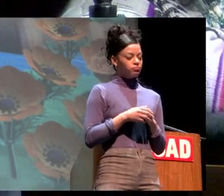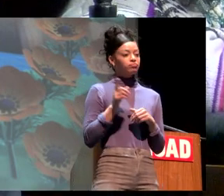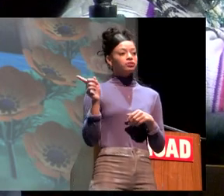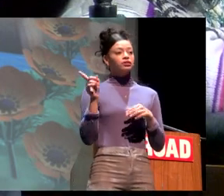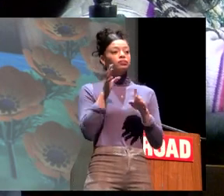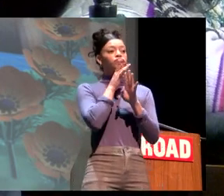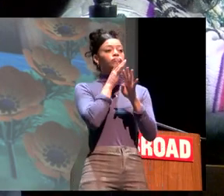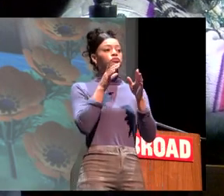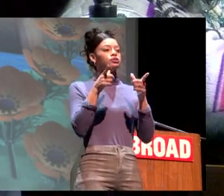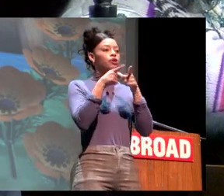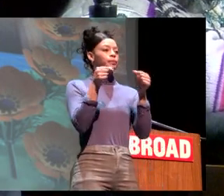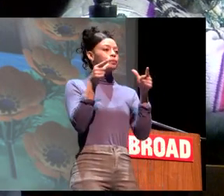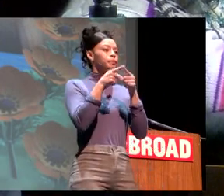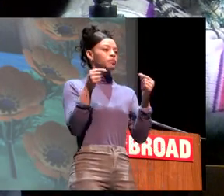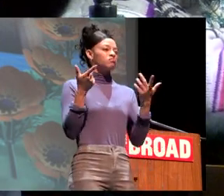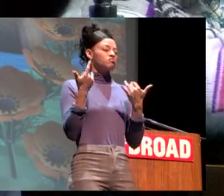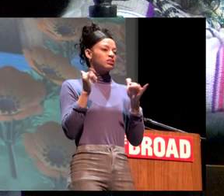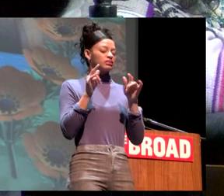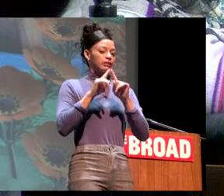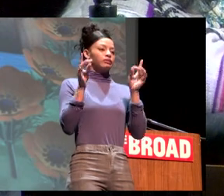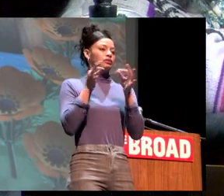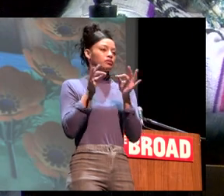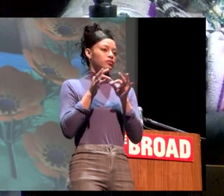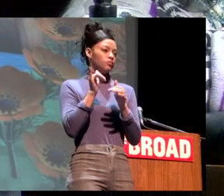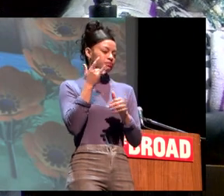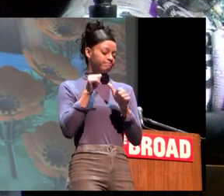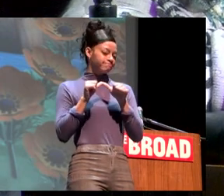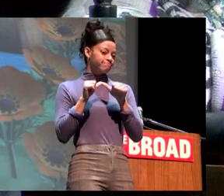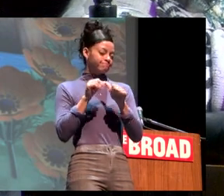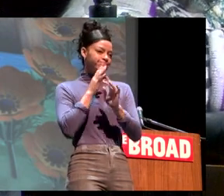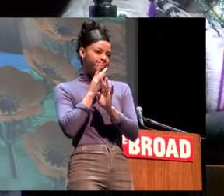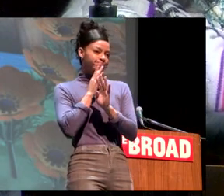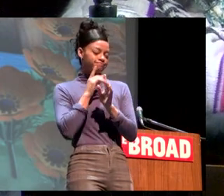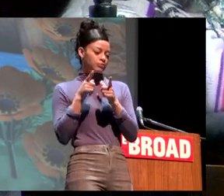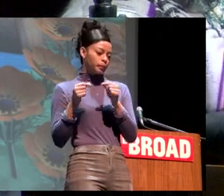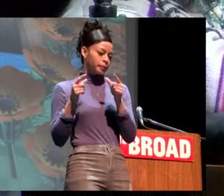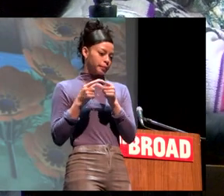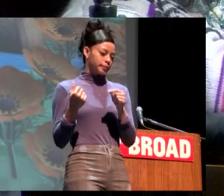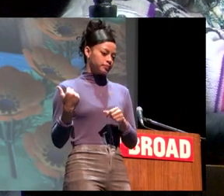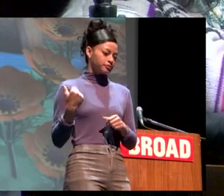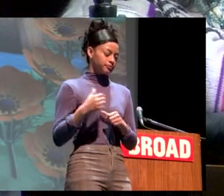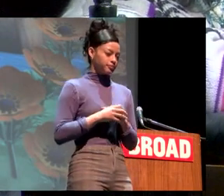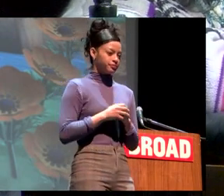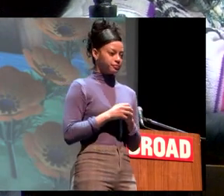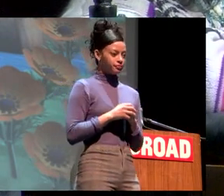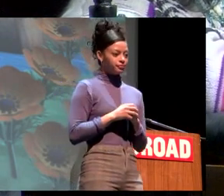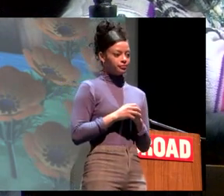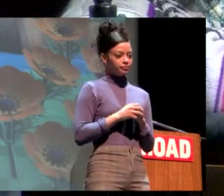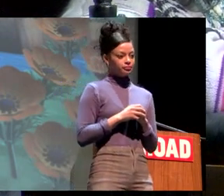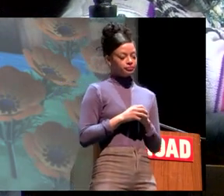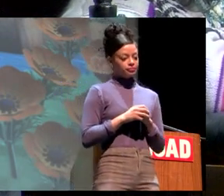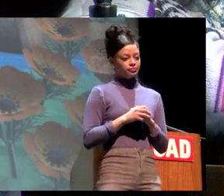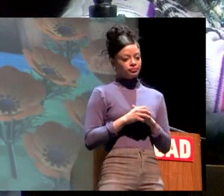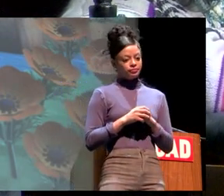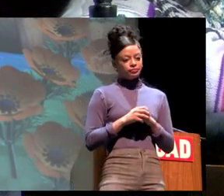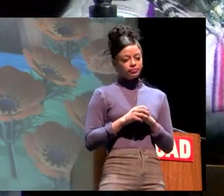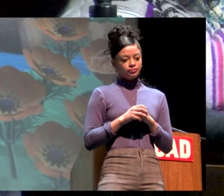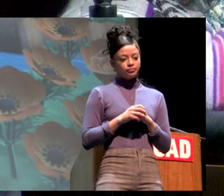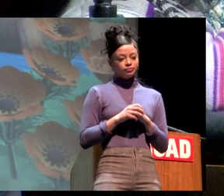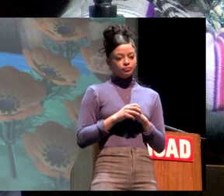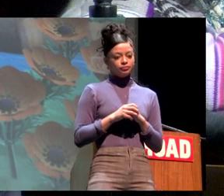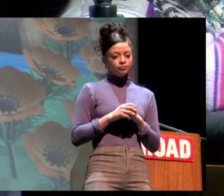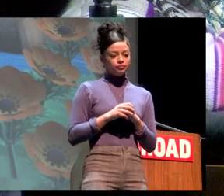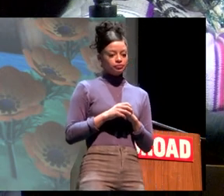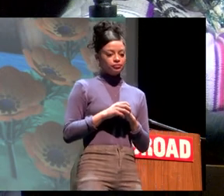でも、どっちかっていうと、娘の方がアニマルクロッシングすごく馴染んで、で、友達とやり始めて、で、その、まあ僕